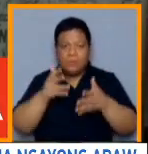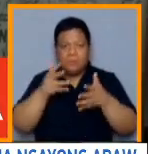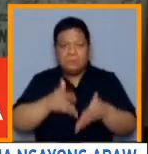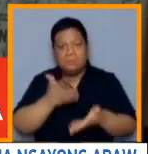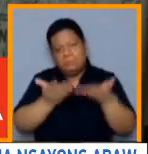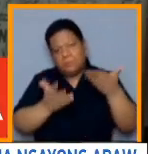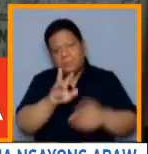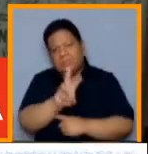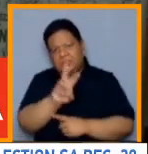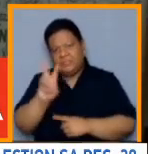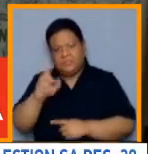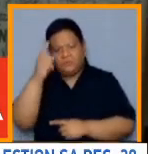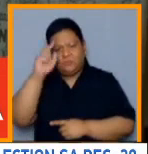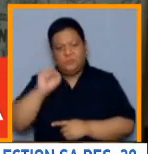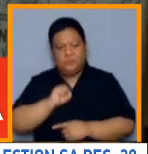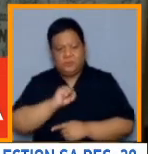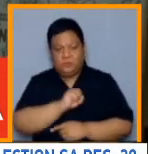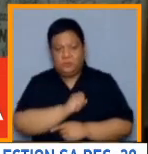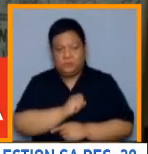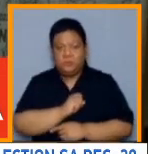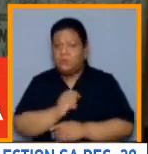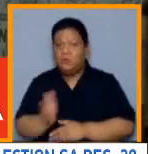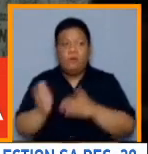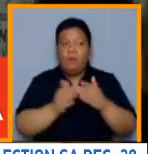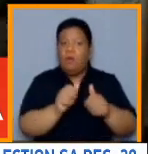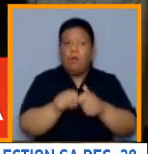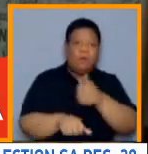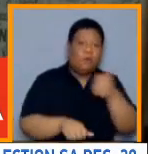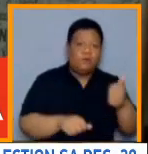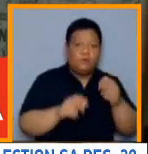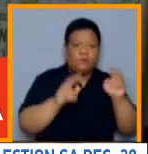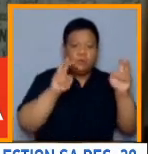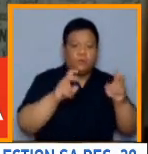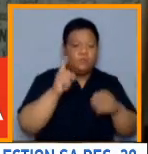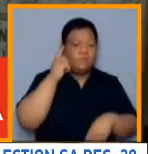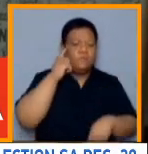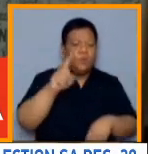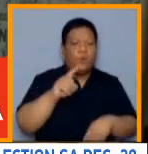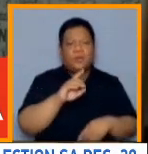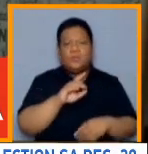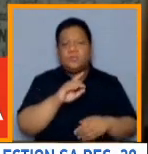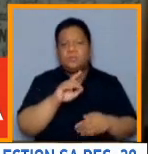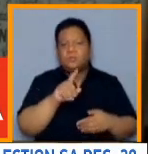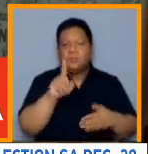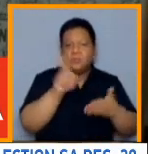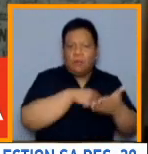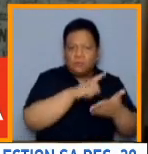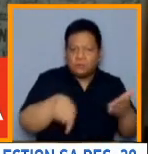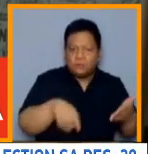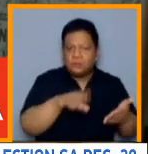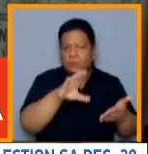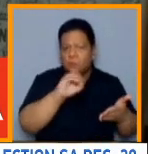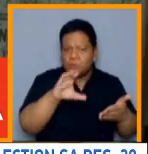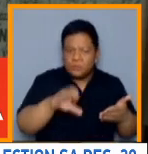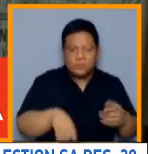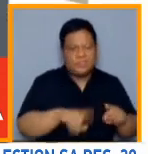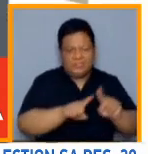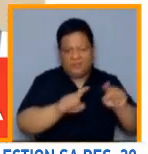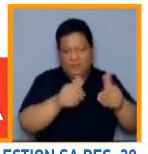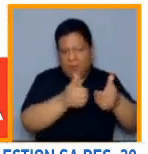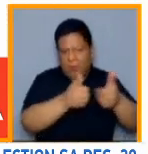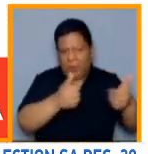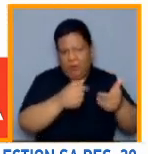ng mga kandidato sa mga didinggin nitong petisyon para sa disqualification at pagpapakansela sa Certificate of Candidacy ng isang